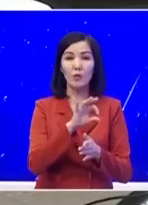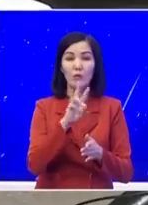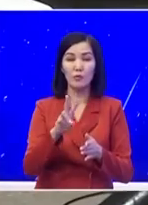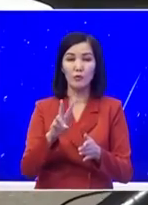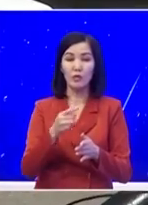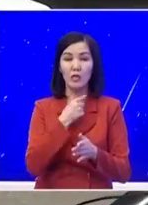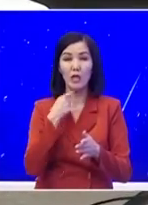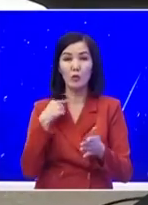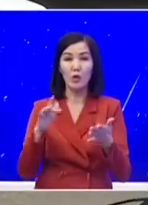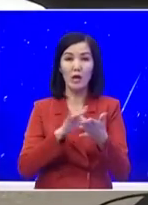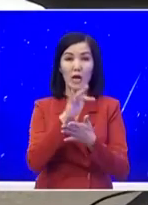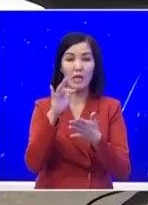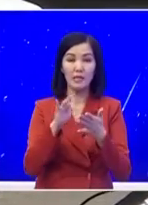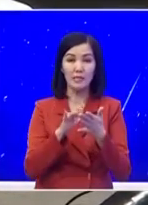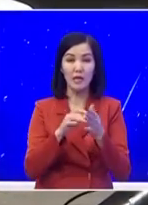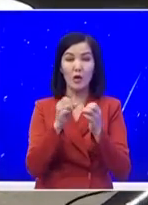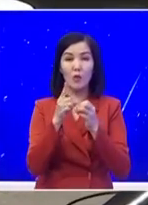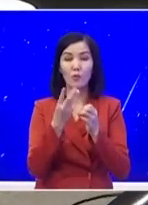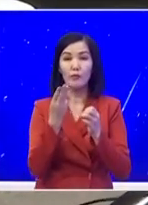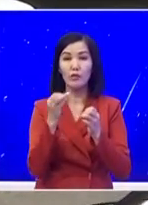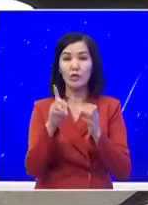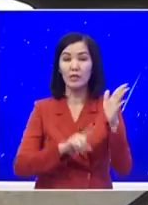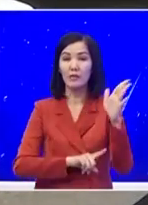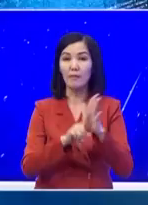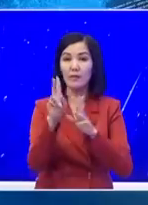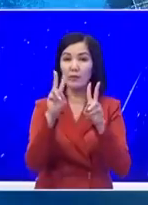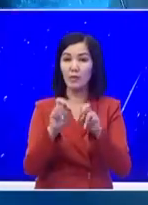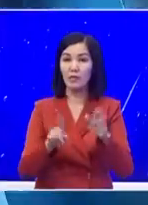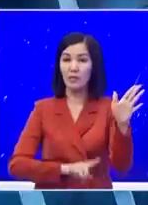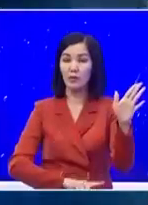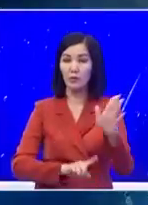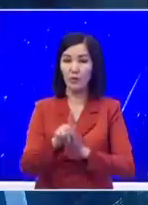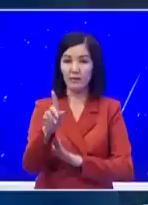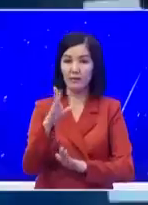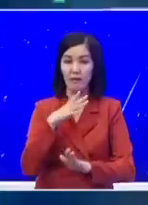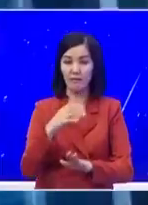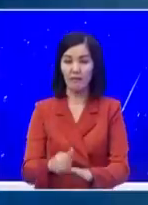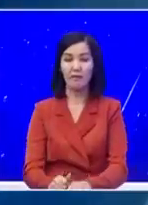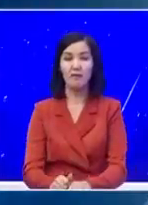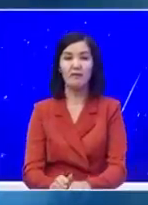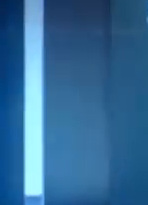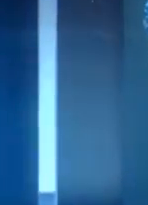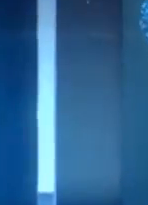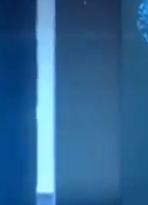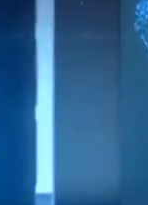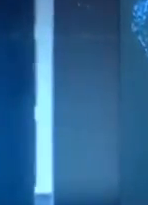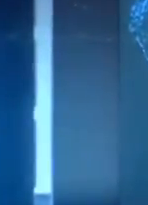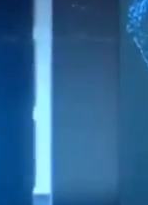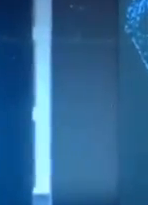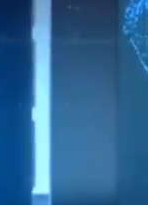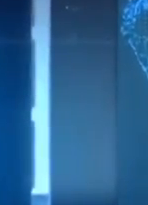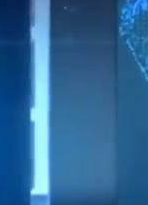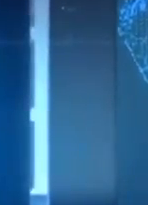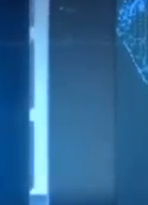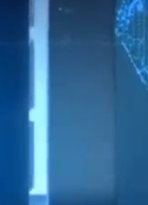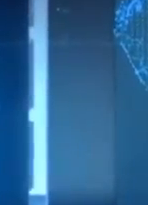және Талдықорған қаласында біз 11 шілден бастап тексеріп жүргізіп отырамыз. Камшат Мұхамеджан, Нұржан Мұқанов, Жетісу арнасы, Талдықорған.